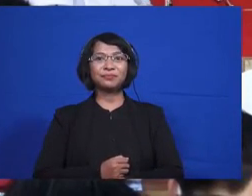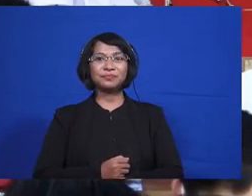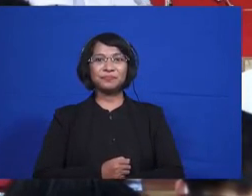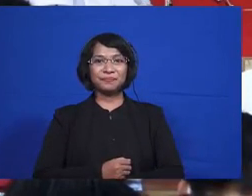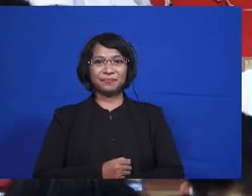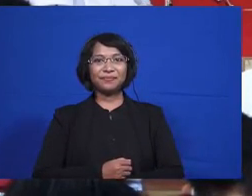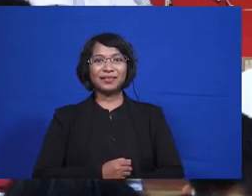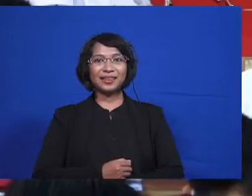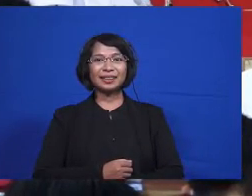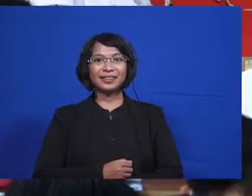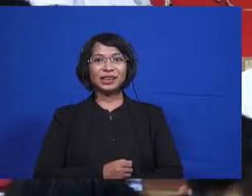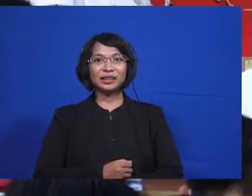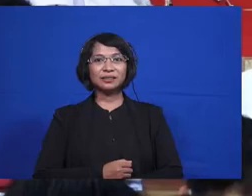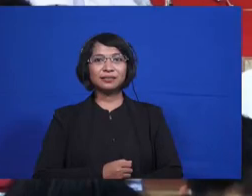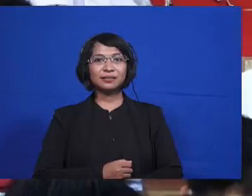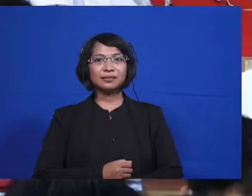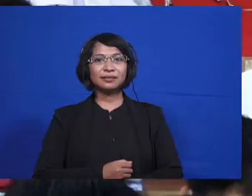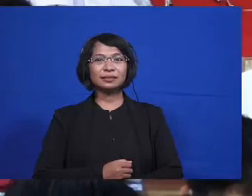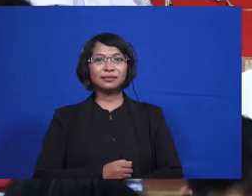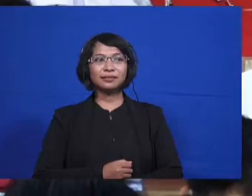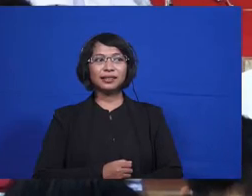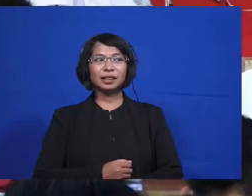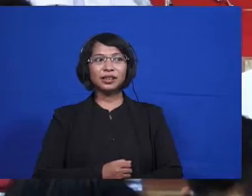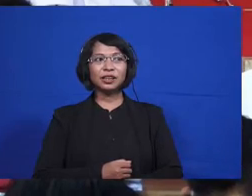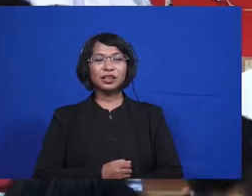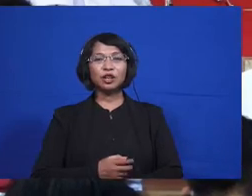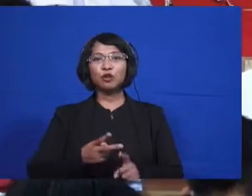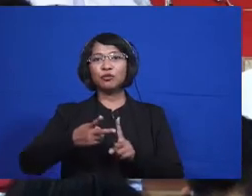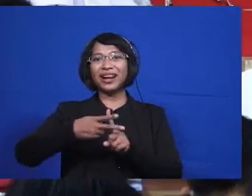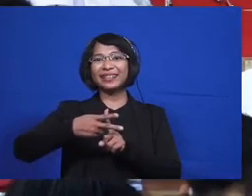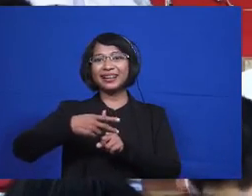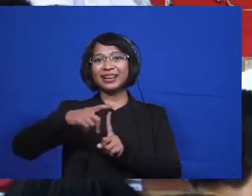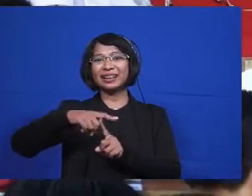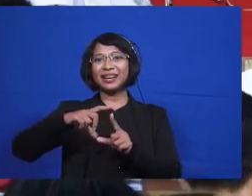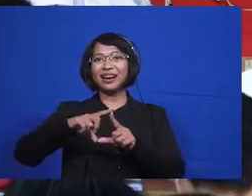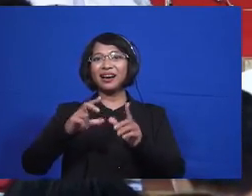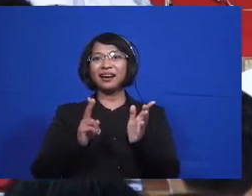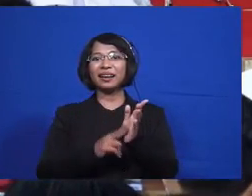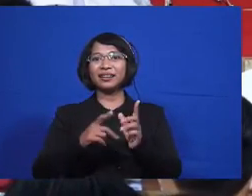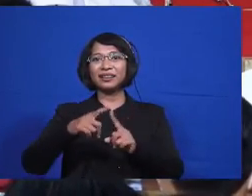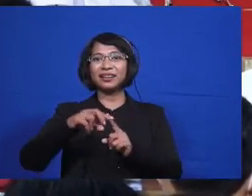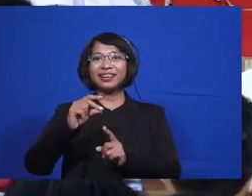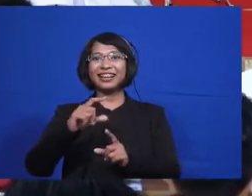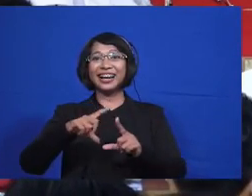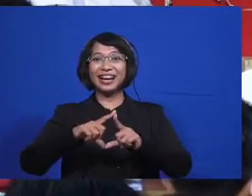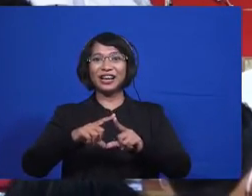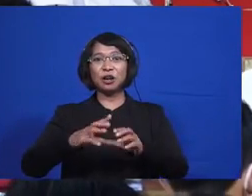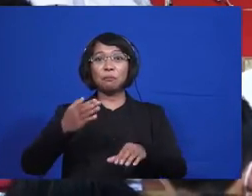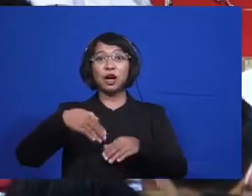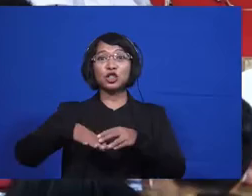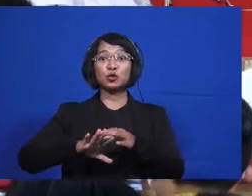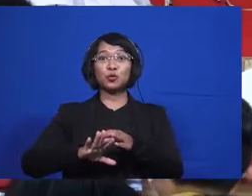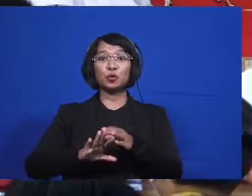tarik pulang. Sedangkan Frater Tantra akan masuk hutan.